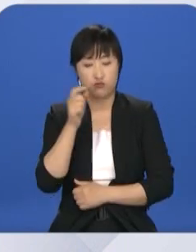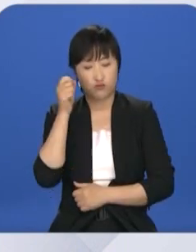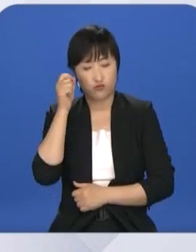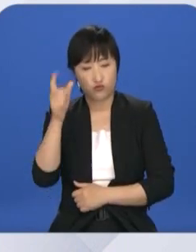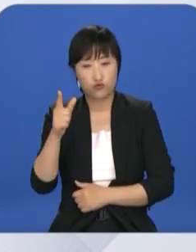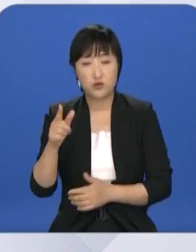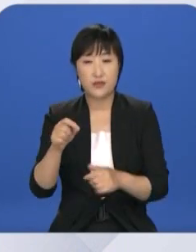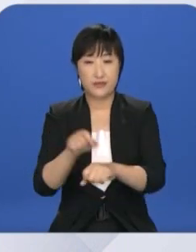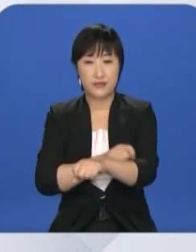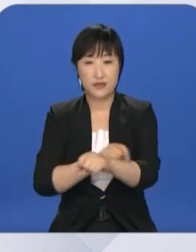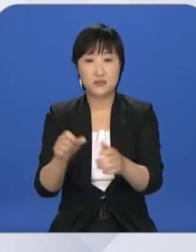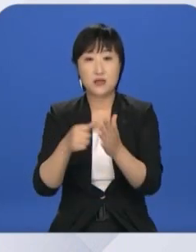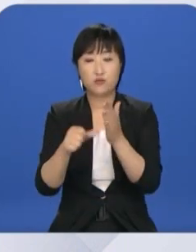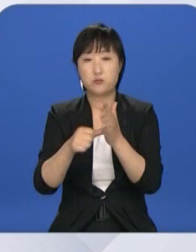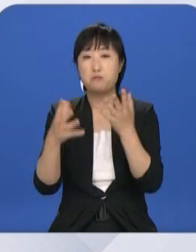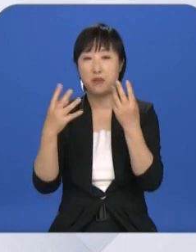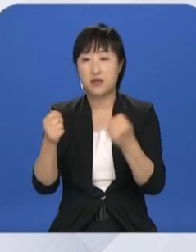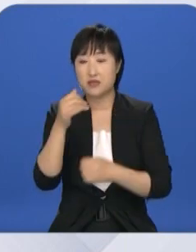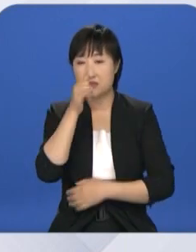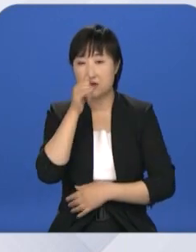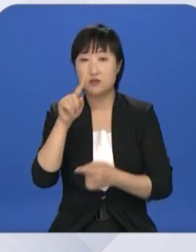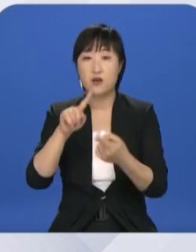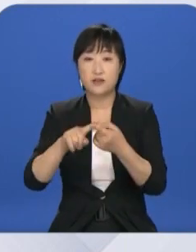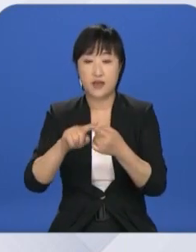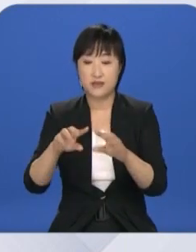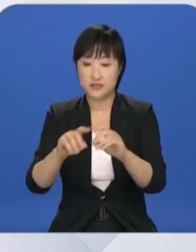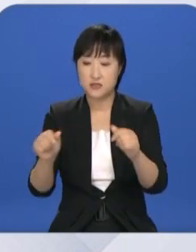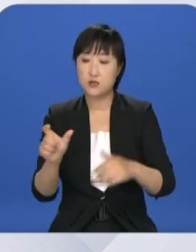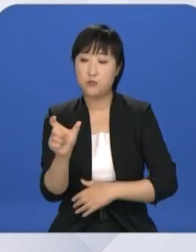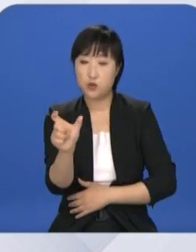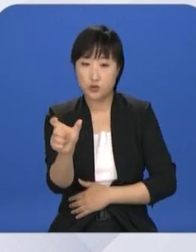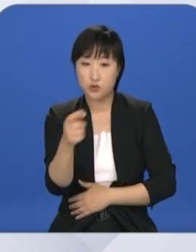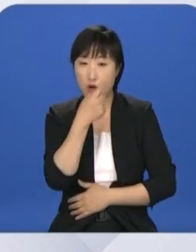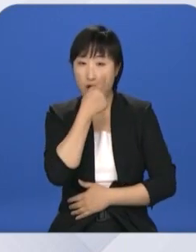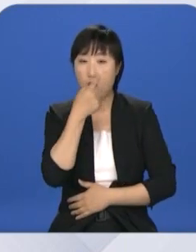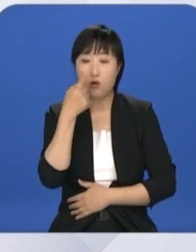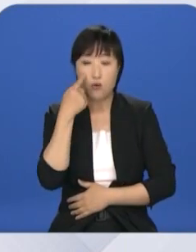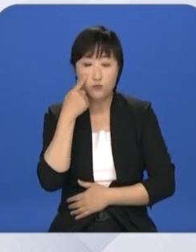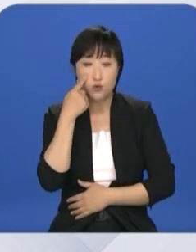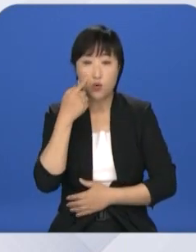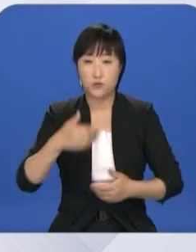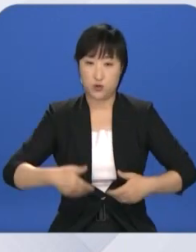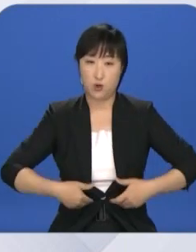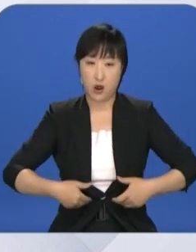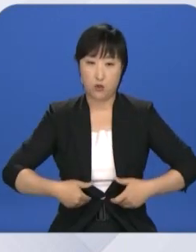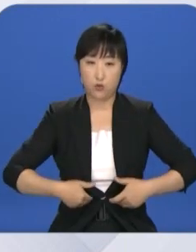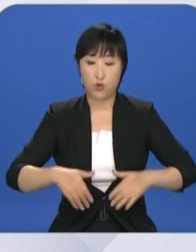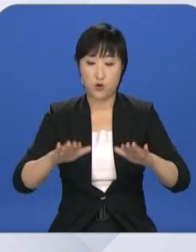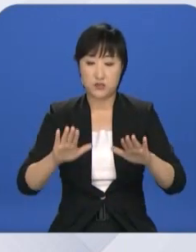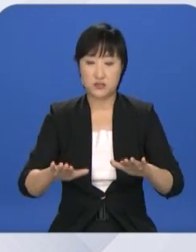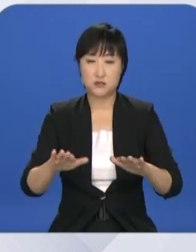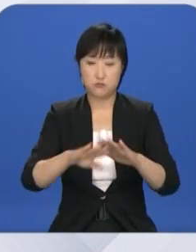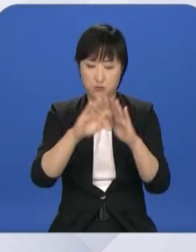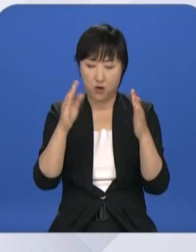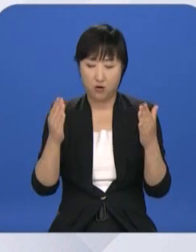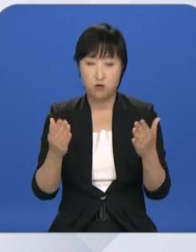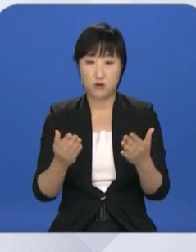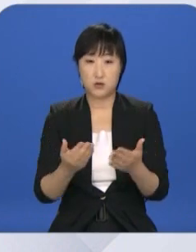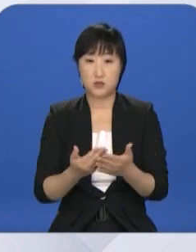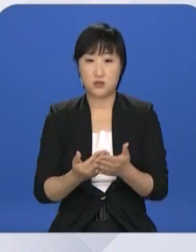우수한 특산품이 많이 있습니다. 그런 것에 대한 지리적 표시도도 검토를 해야 되겠고 지금